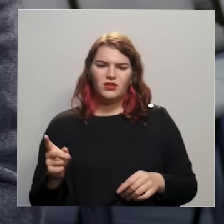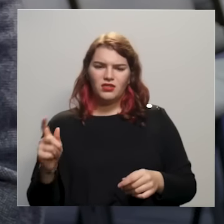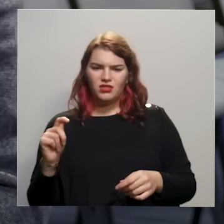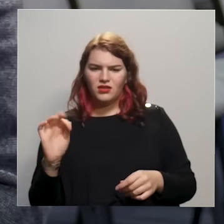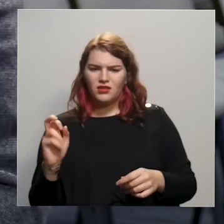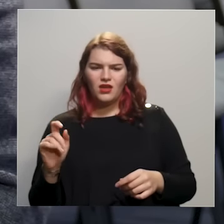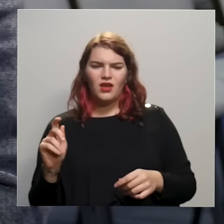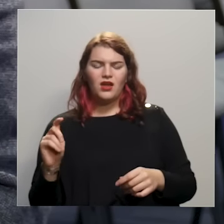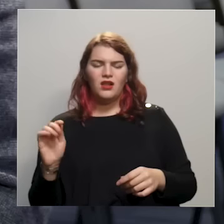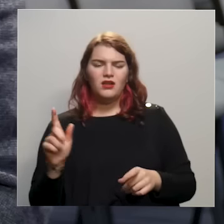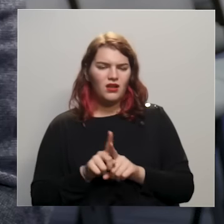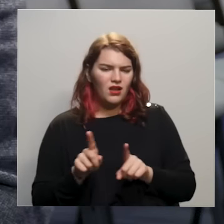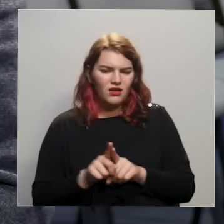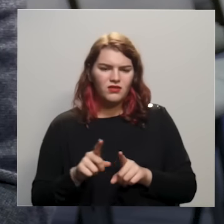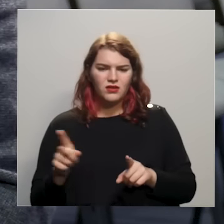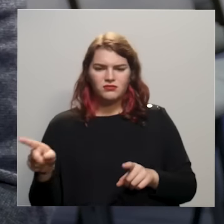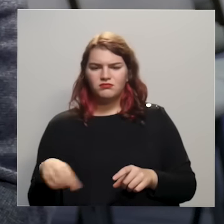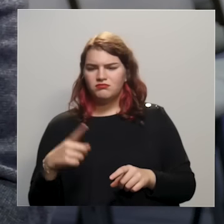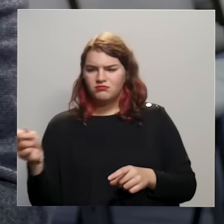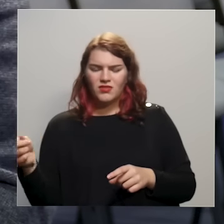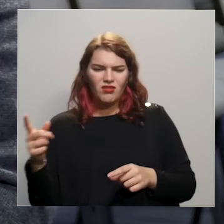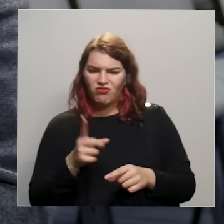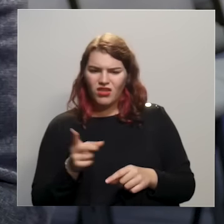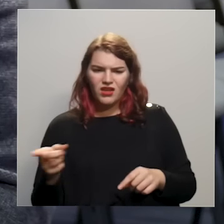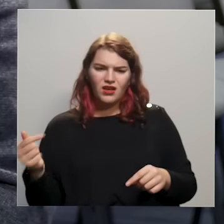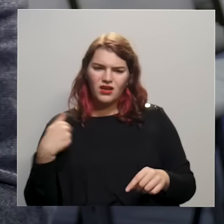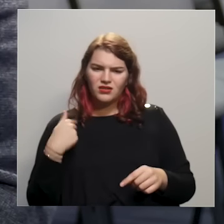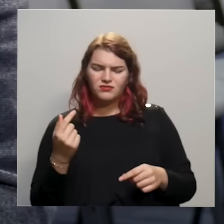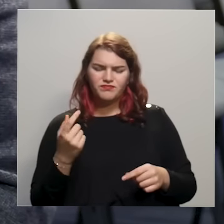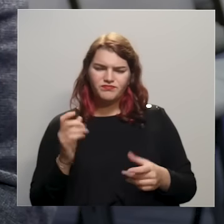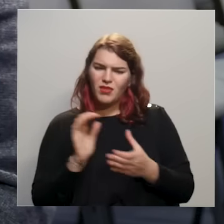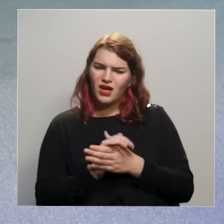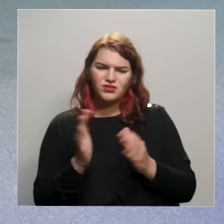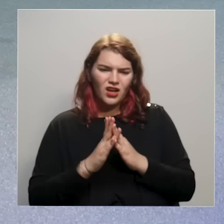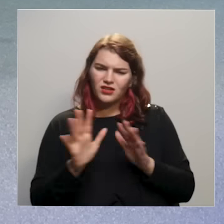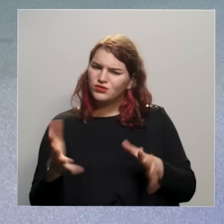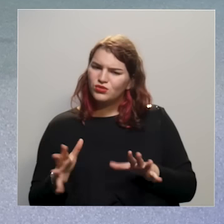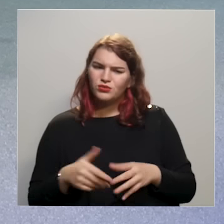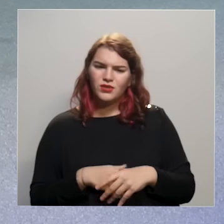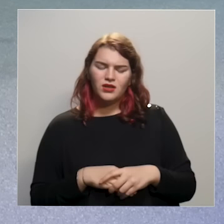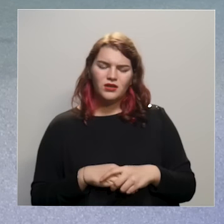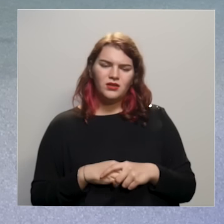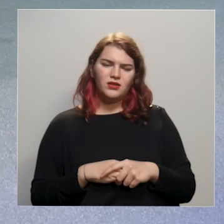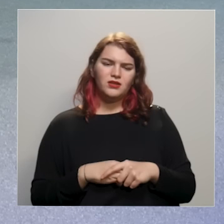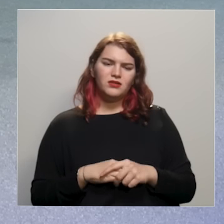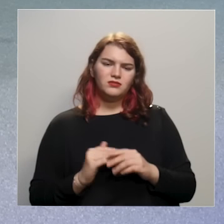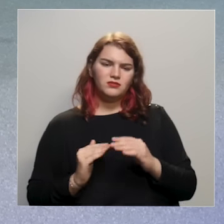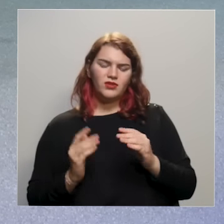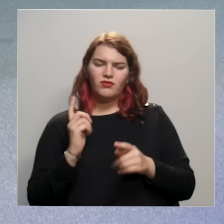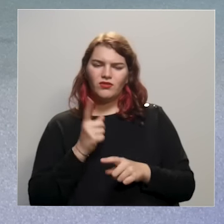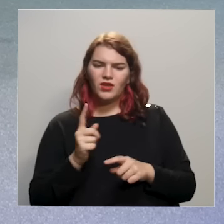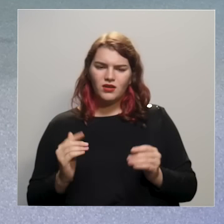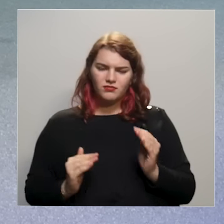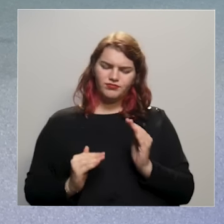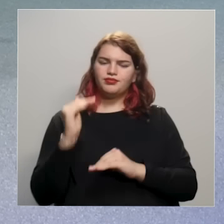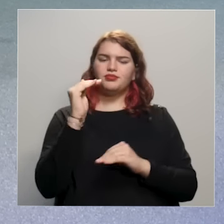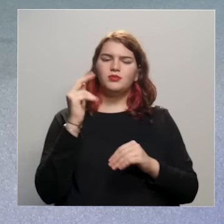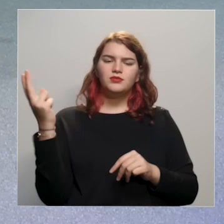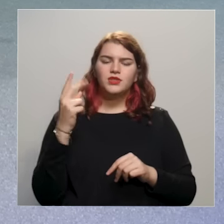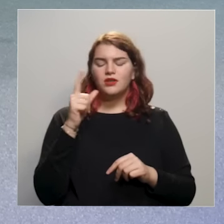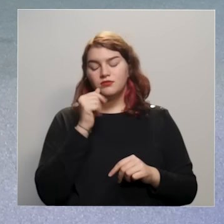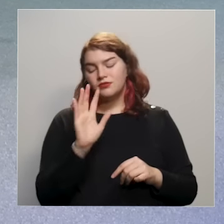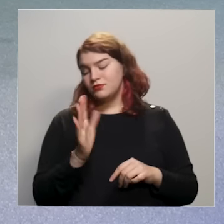și organistul, și... Noi toți am fost până la limitele alea. Acolo, la limite, Dumnezeu zis,